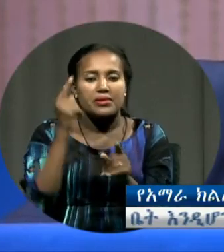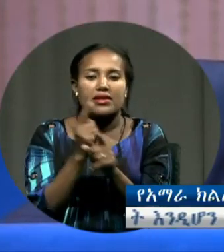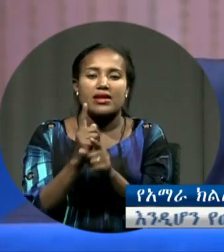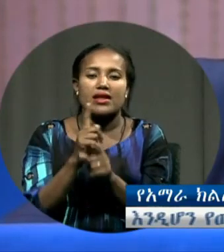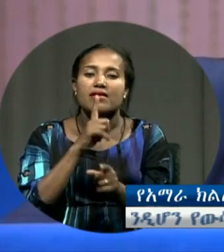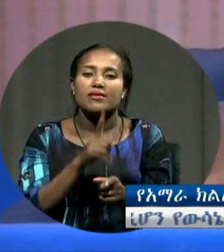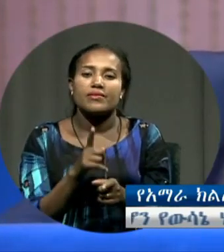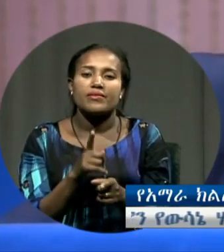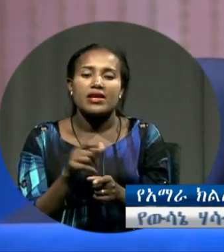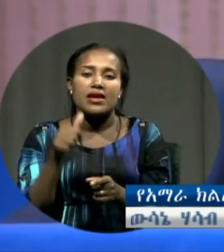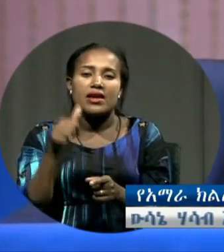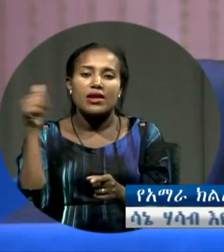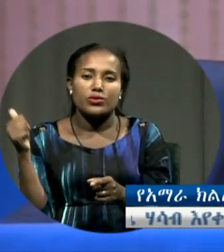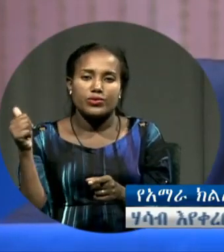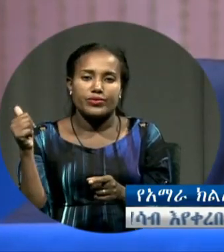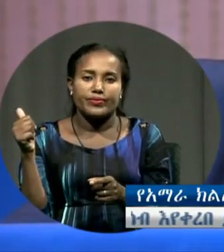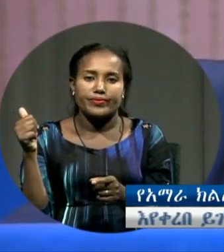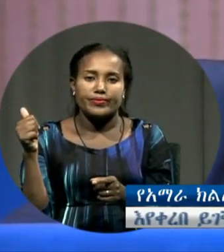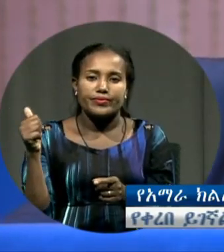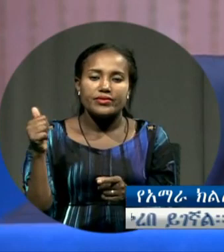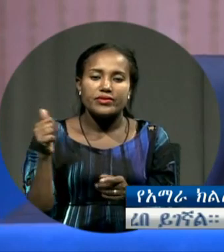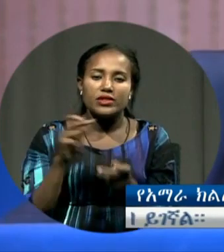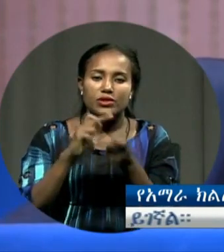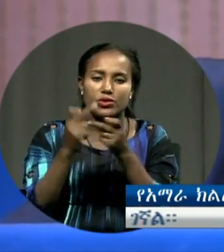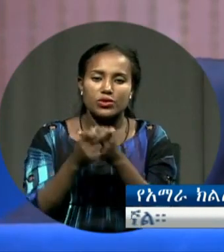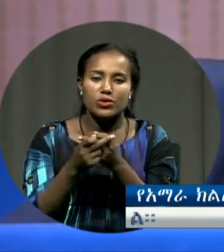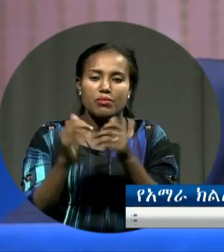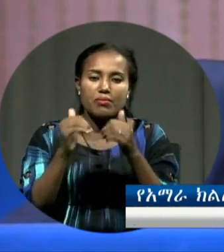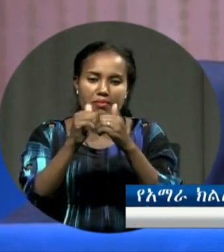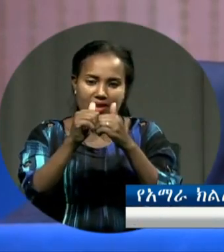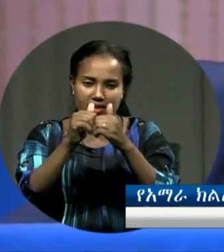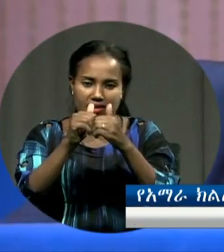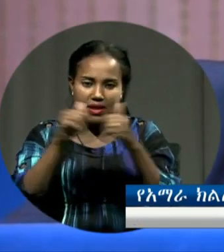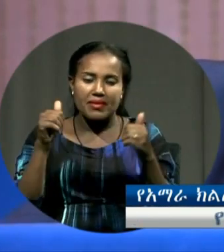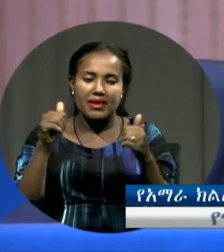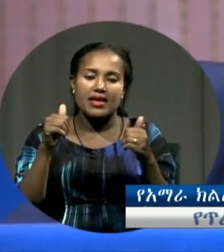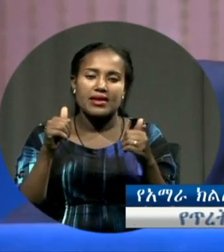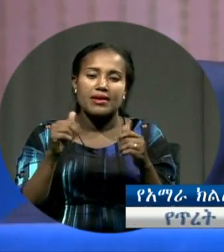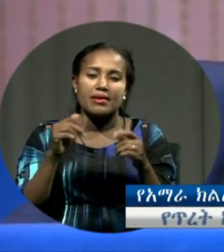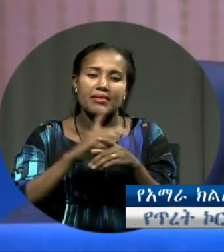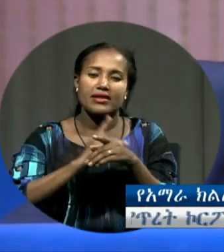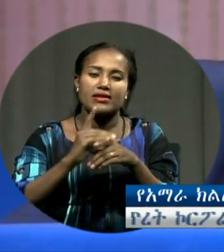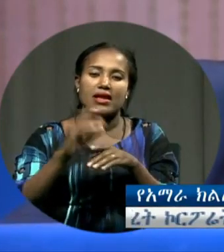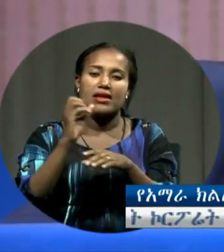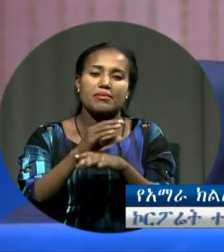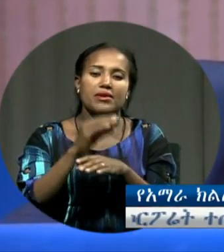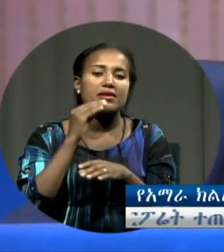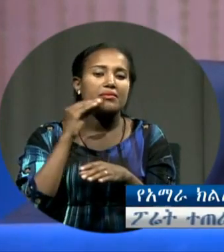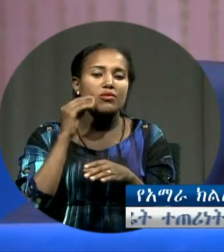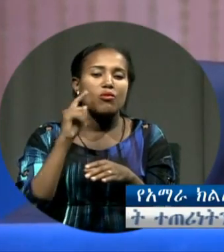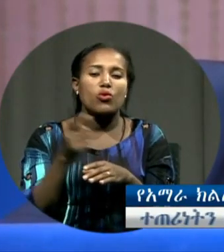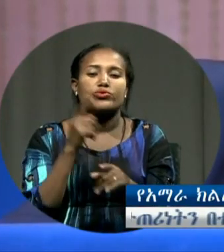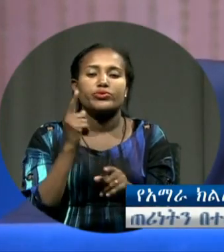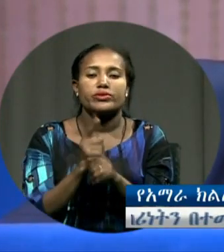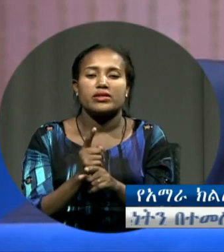ነው። ከሌሎቹም ድርጅቶች መለየት ስለሚለይ በቀጥታ ለምክር ቤቱ መሆኑ ተገቢ